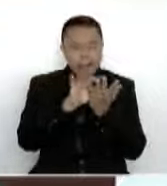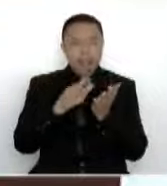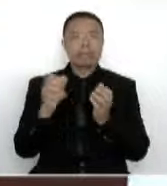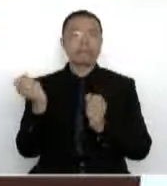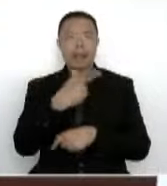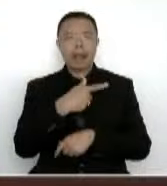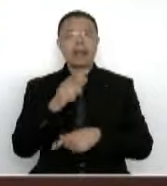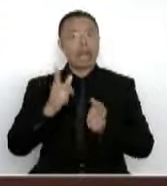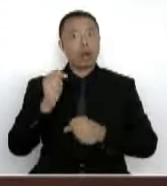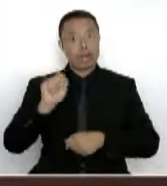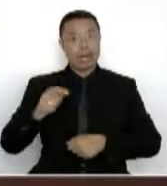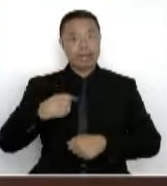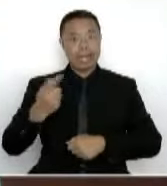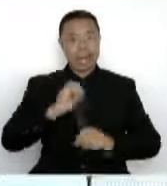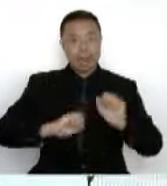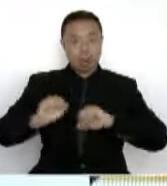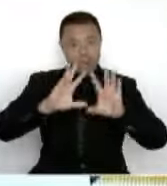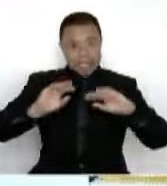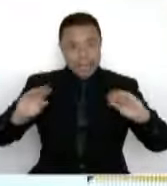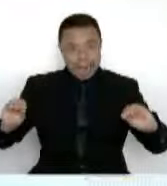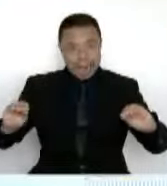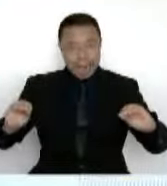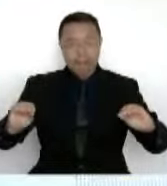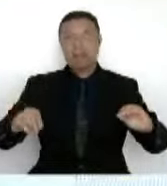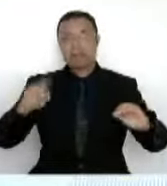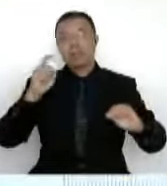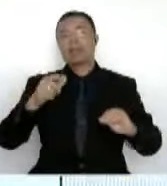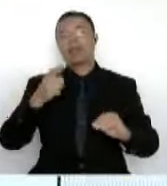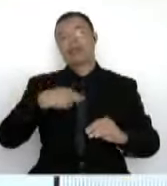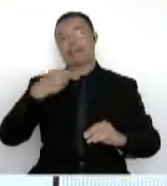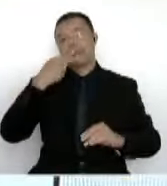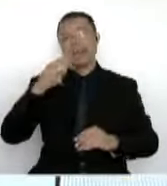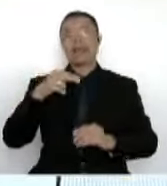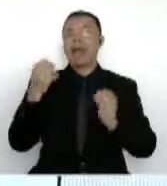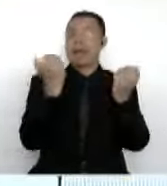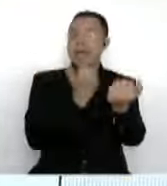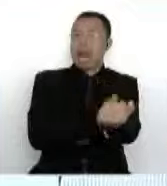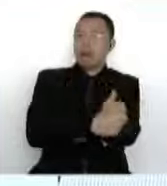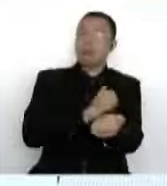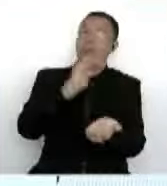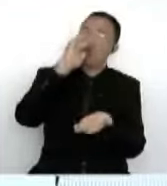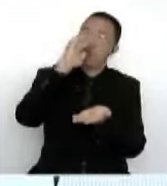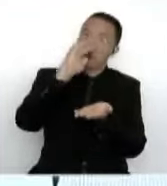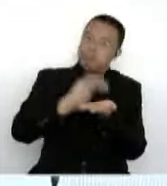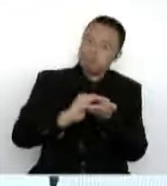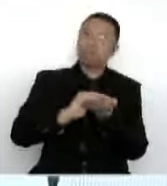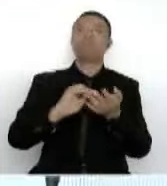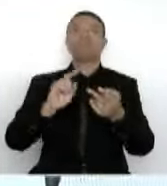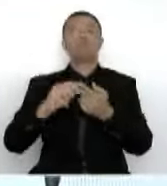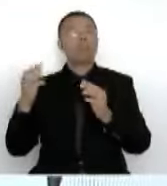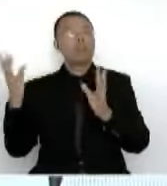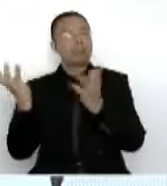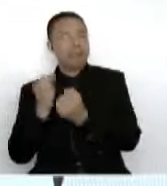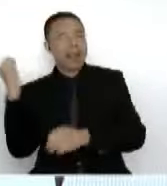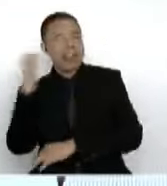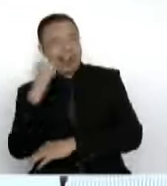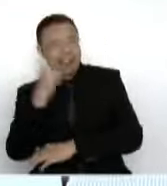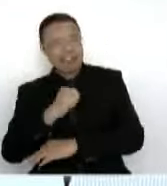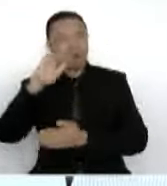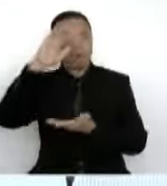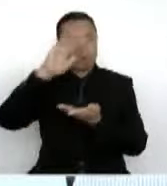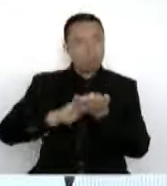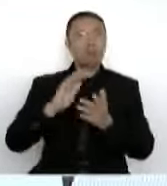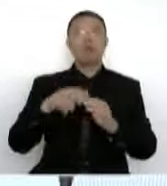kalau ini dijalankan Saya yakin bahwa ini akan mengurangi narkoba pada tingkat paling di bawah kekerasan bullying dan